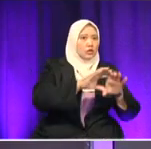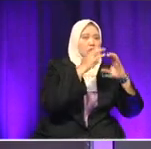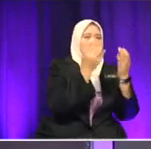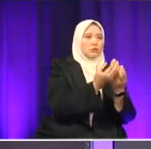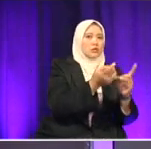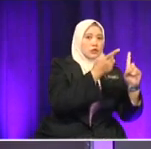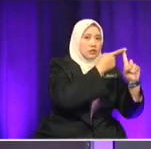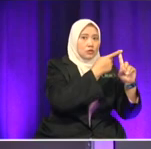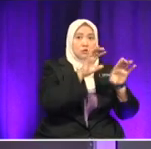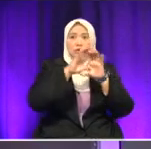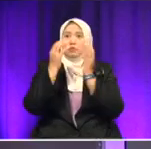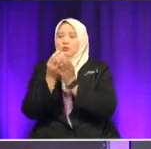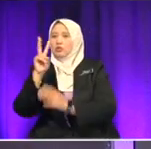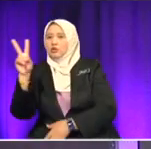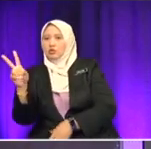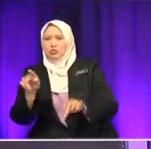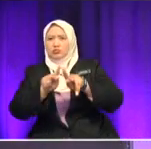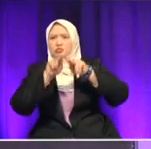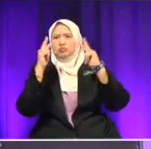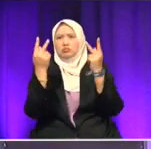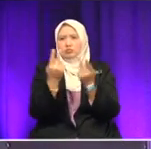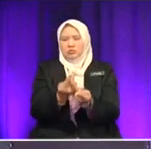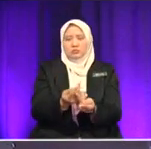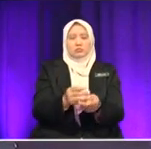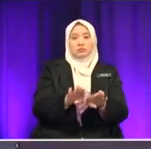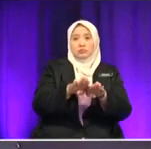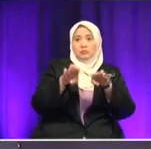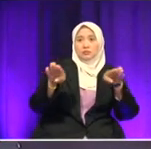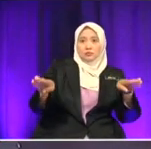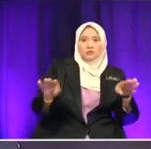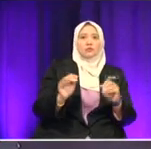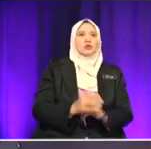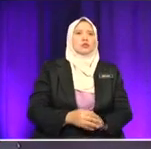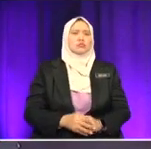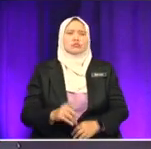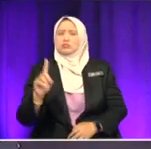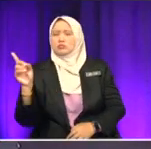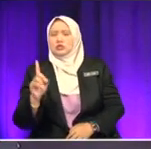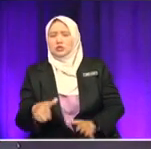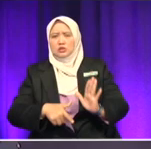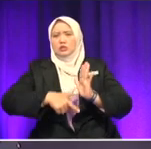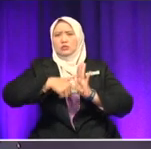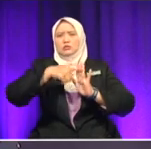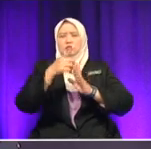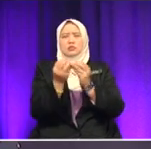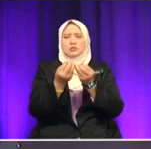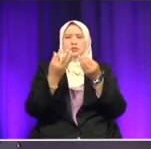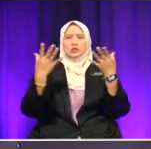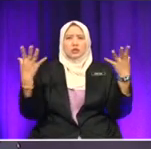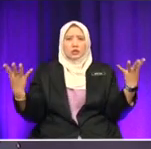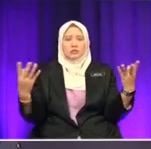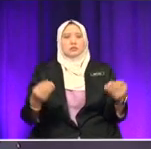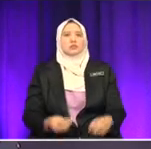koloni mikroorganisma ini agak berbeza keadaan dia. Okey, agak-agak Ifan lah, yang mana lebih banyak koloni mikroorganisma